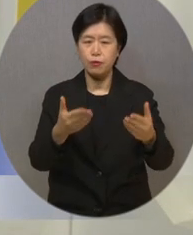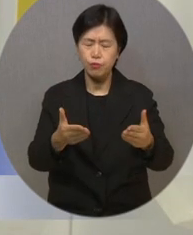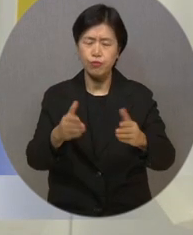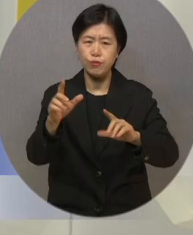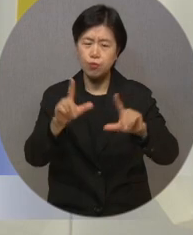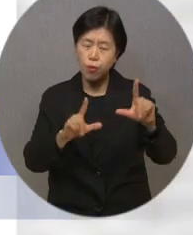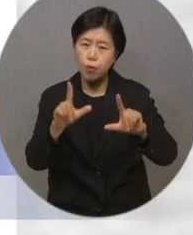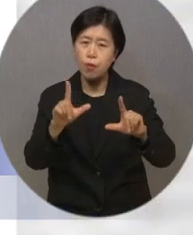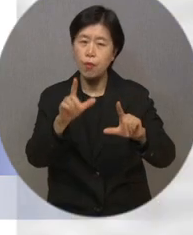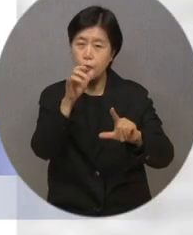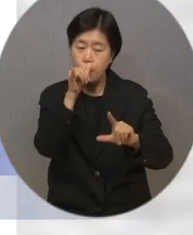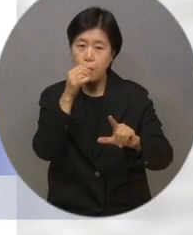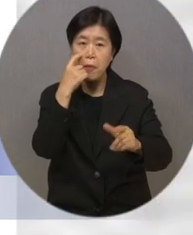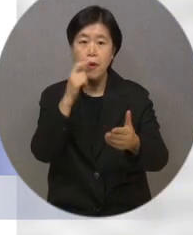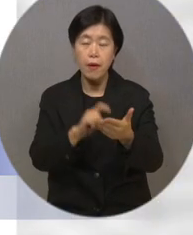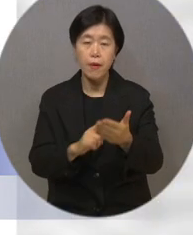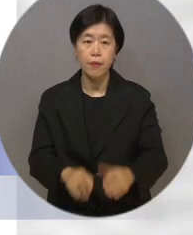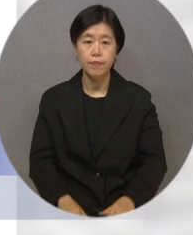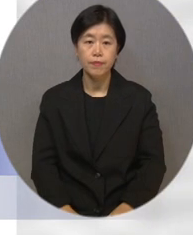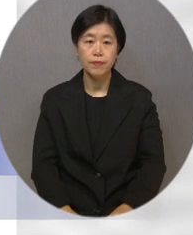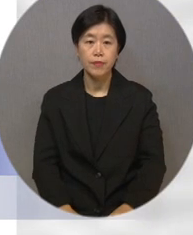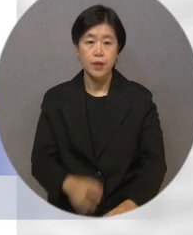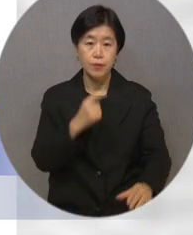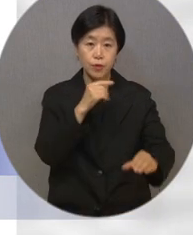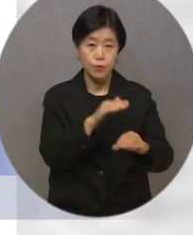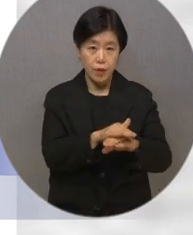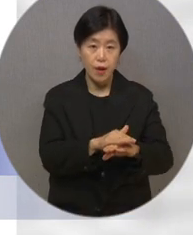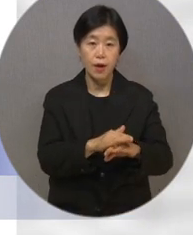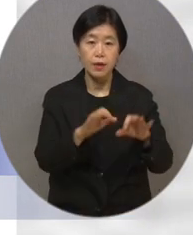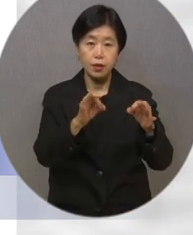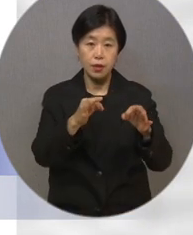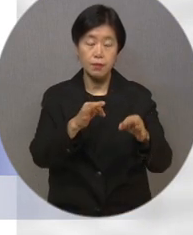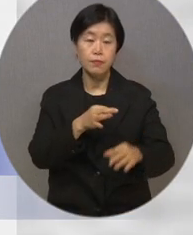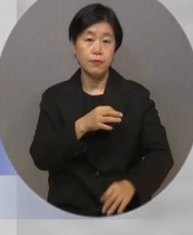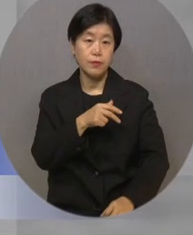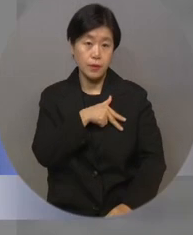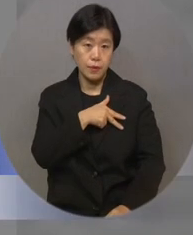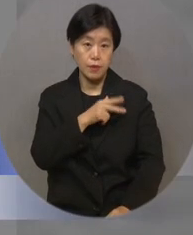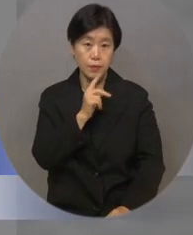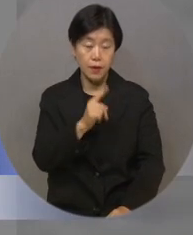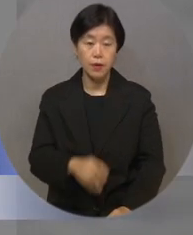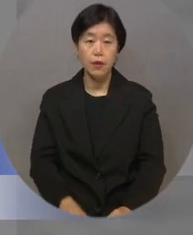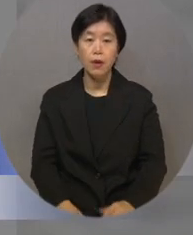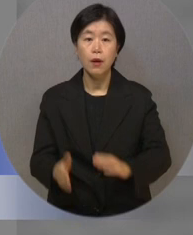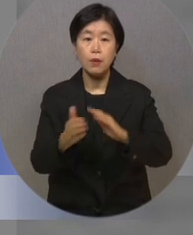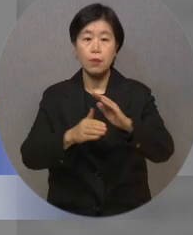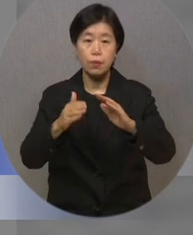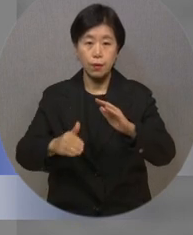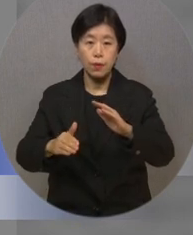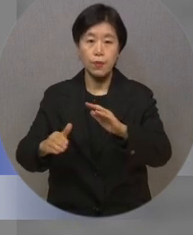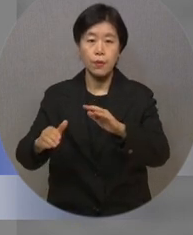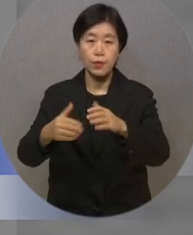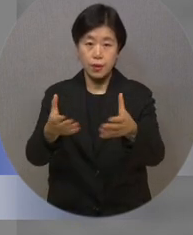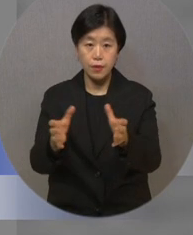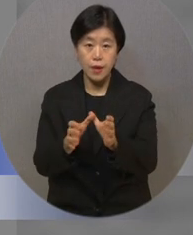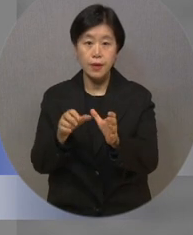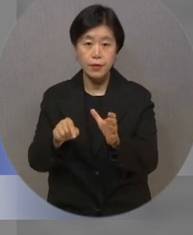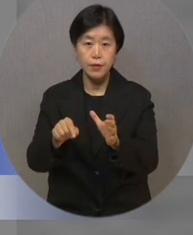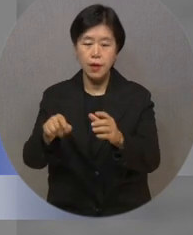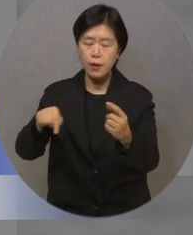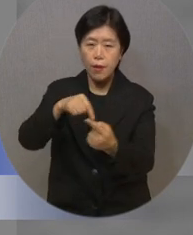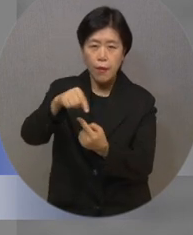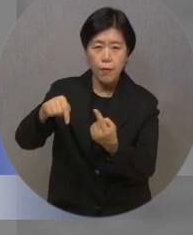기사가 실렸습니다 더불어민주당 김주영 의원은 공공기관 경영정보 공개 시스템 안료를